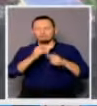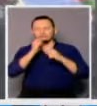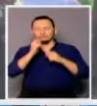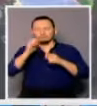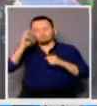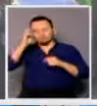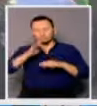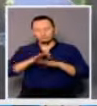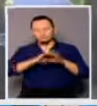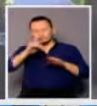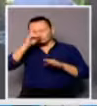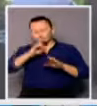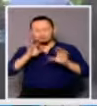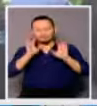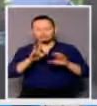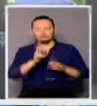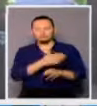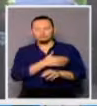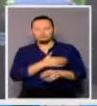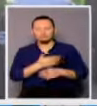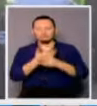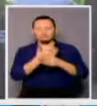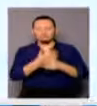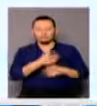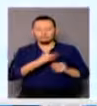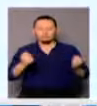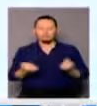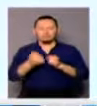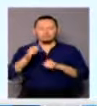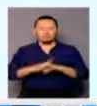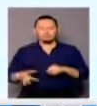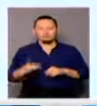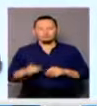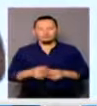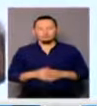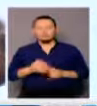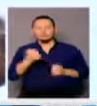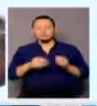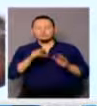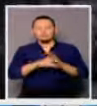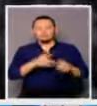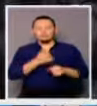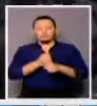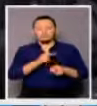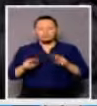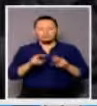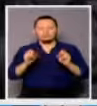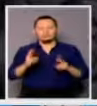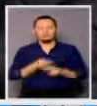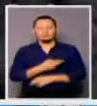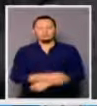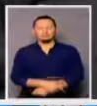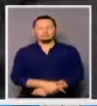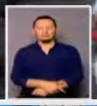рамках месячника «Комкорлэк» за счет спонсорской поддержки крупных компаний региона. В автомобиле строго соблюдены все правила